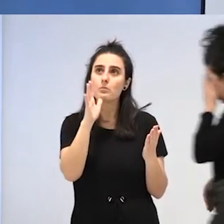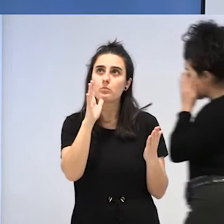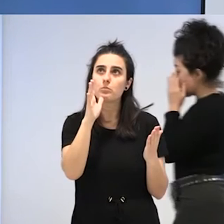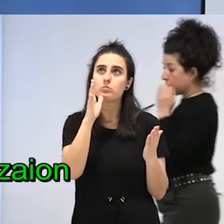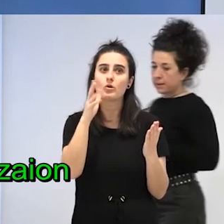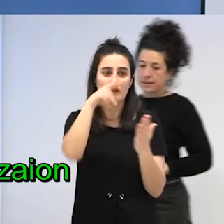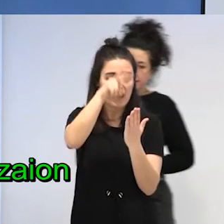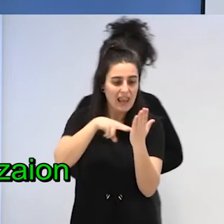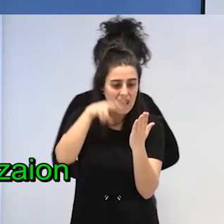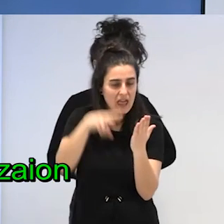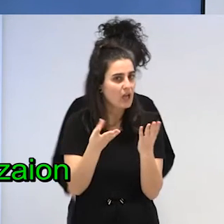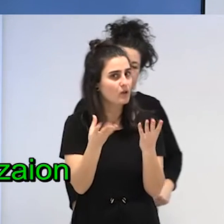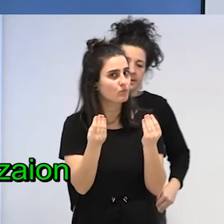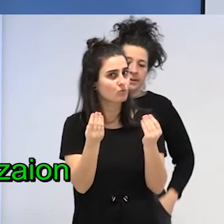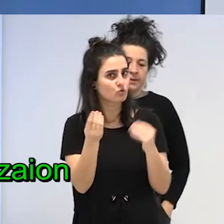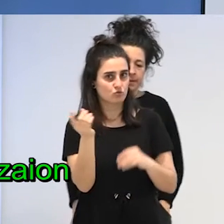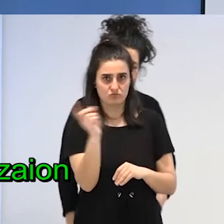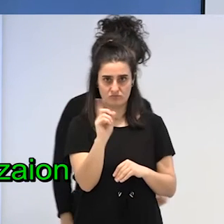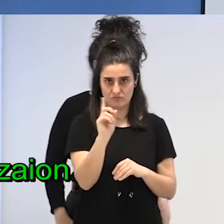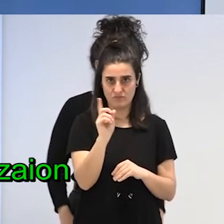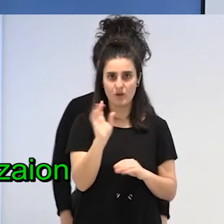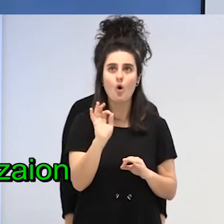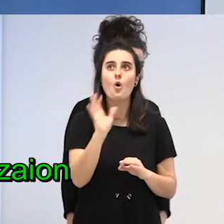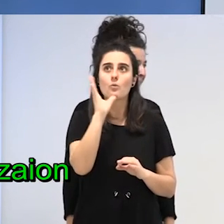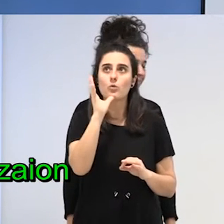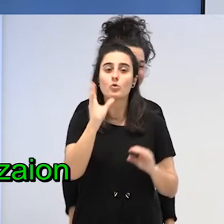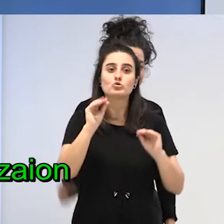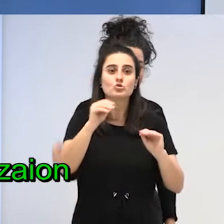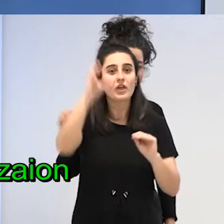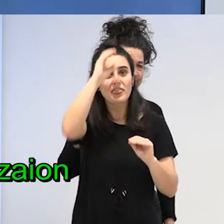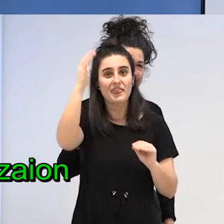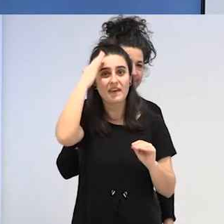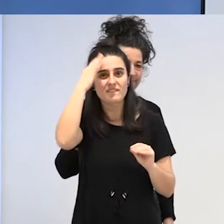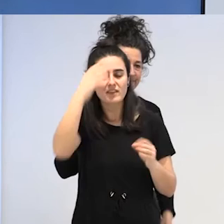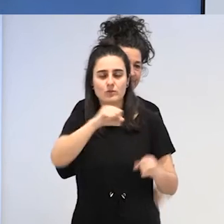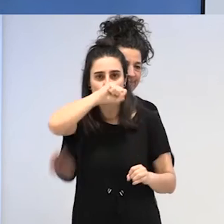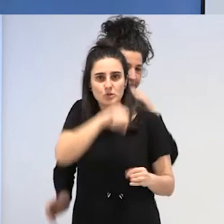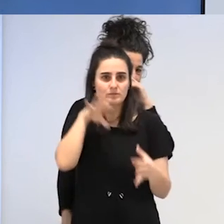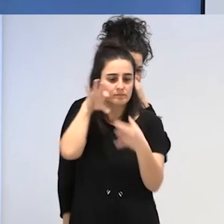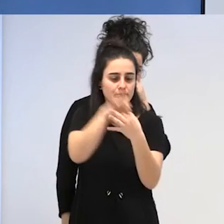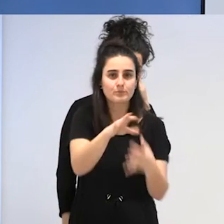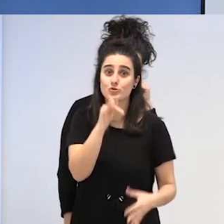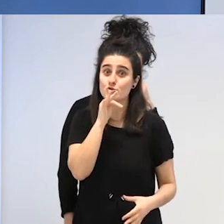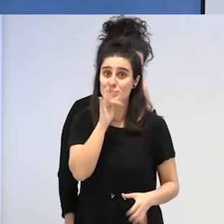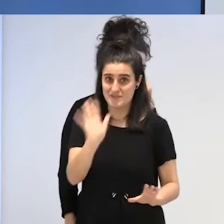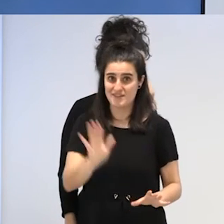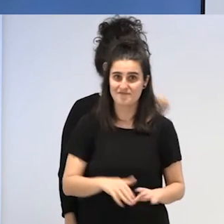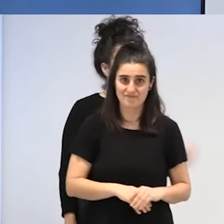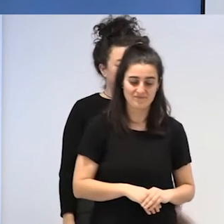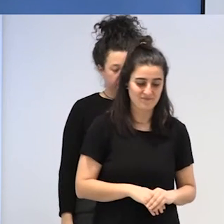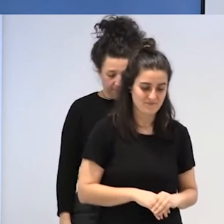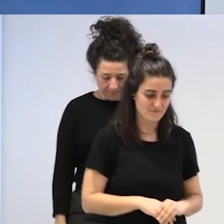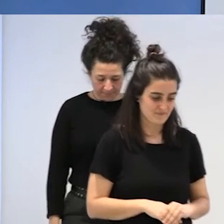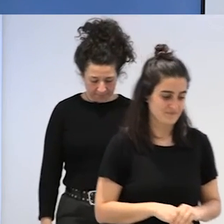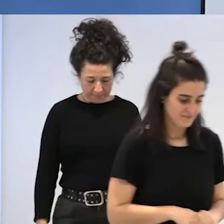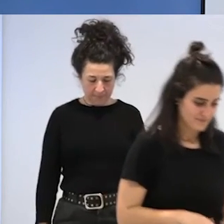asko irakurri edo ez duelako berari gustatzen zaion zientzia fikzioa irakurri. Bai, eta bueno, hortan